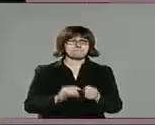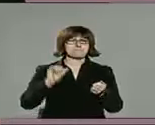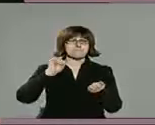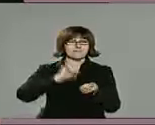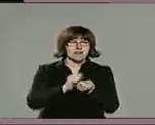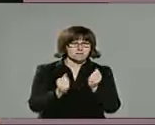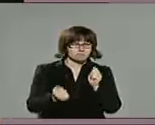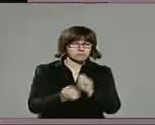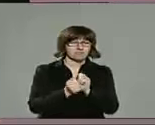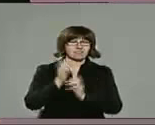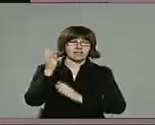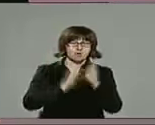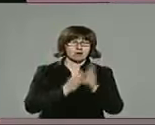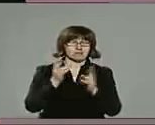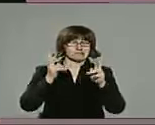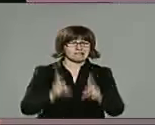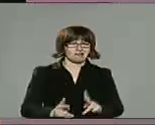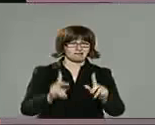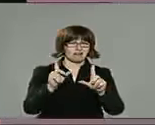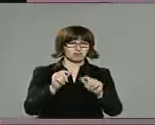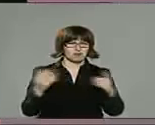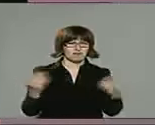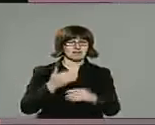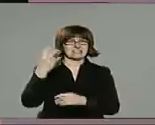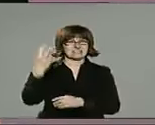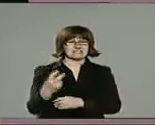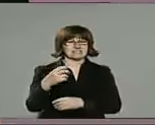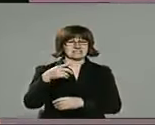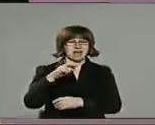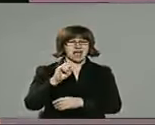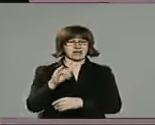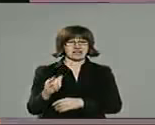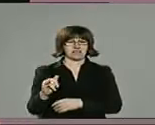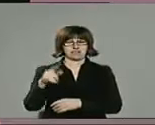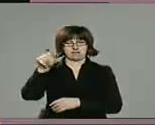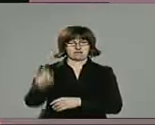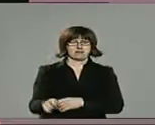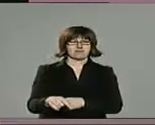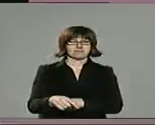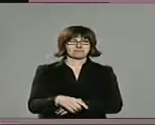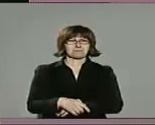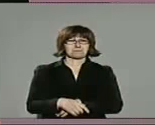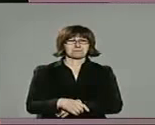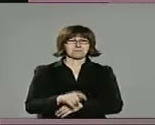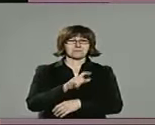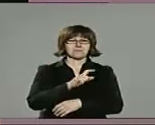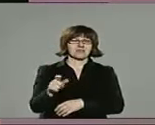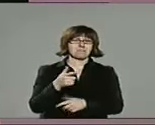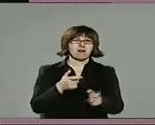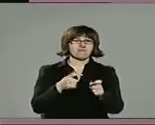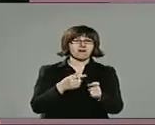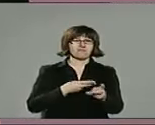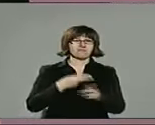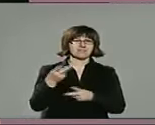Der Kampf um Demokratie und Gerechtigkeit heißt auch, da vorne sitzt Heidi, dass wir beim Thema Waffenexporte noch